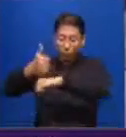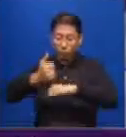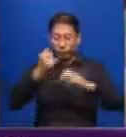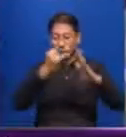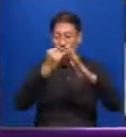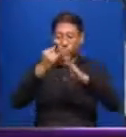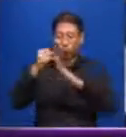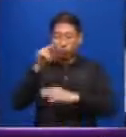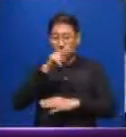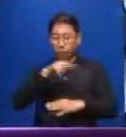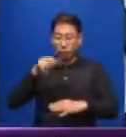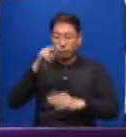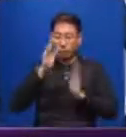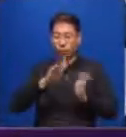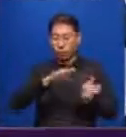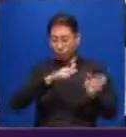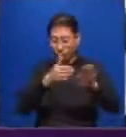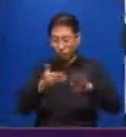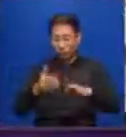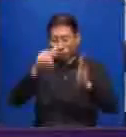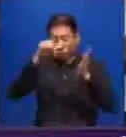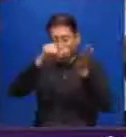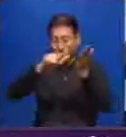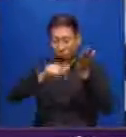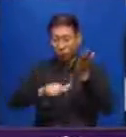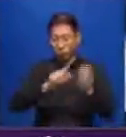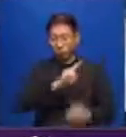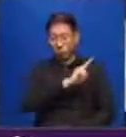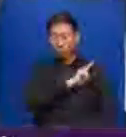จำนวนอุบัติเหตุผู้เสียชีวิตแล้วก็บาดเจ็บด้วยตนเองในแต่ละจังหวัดค่ะ